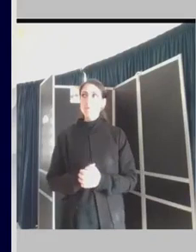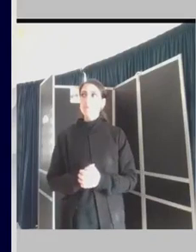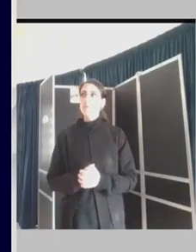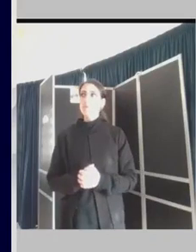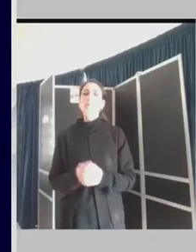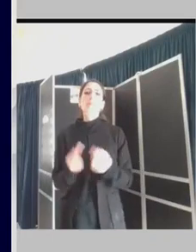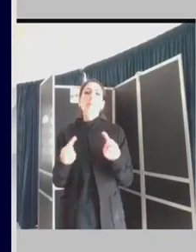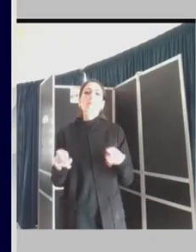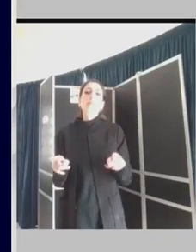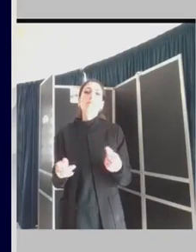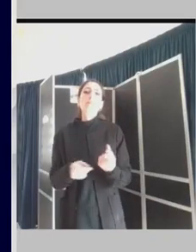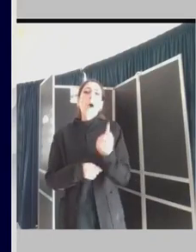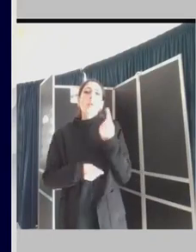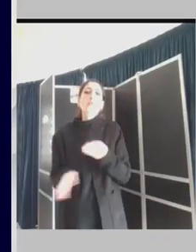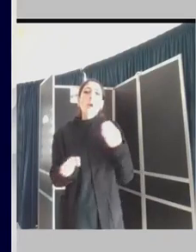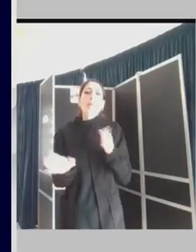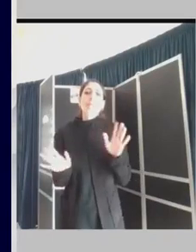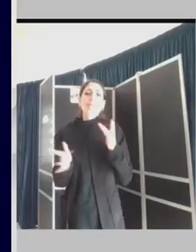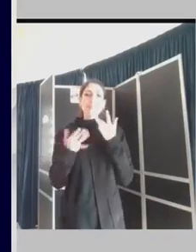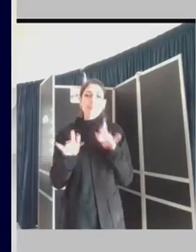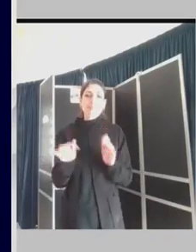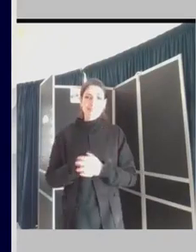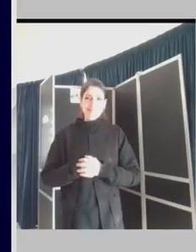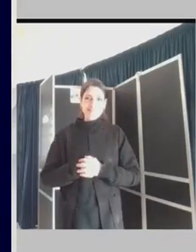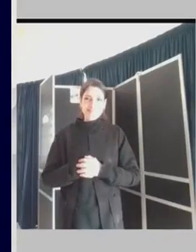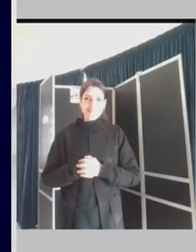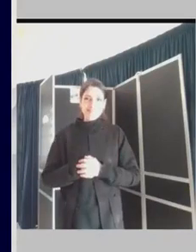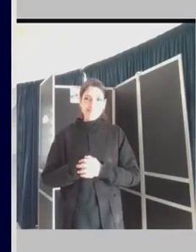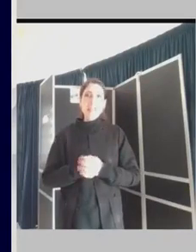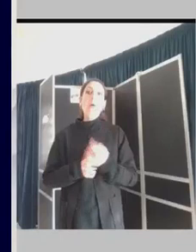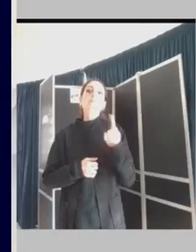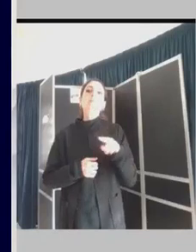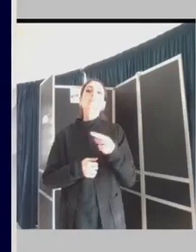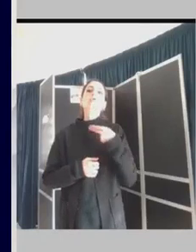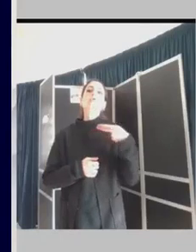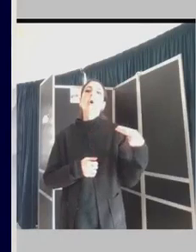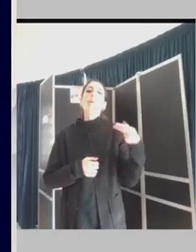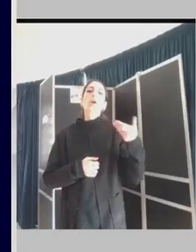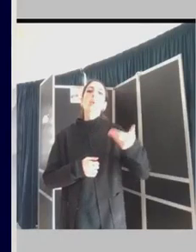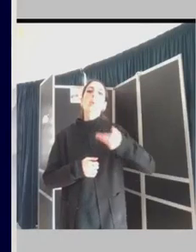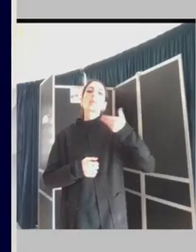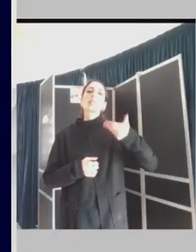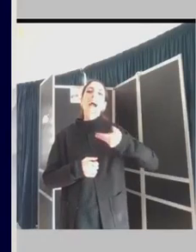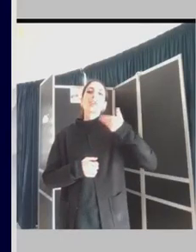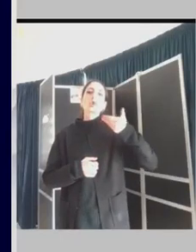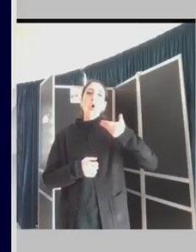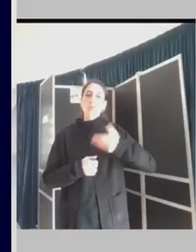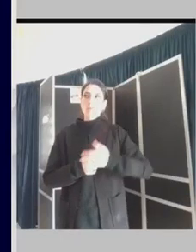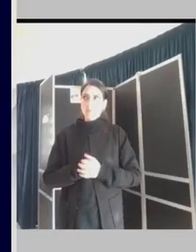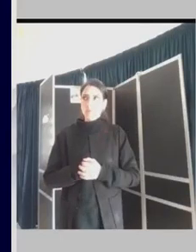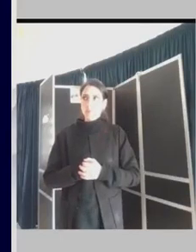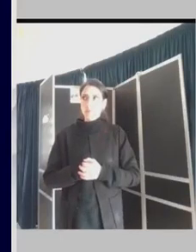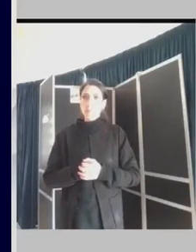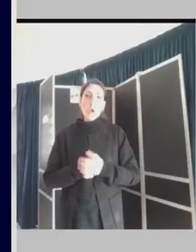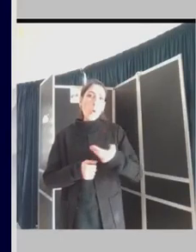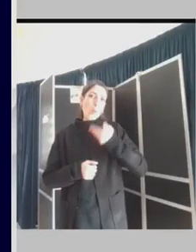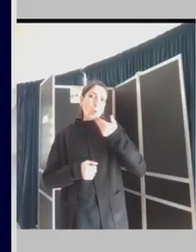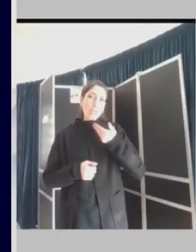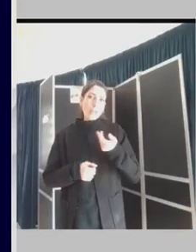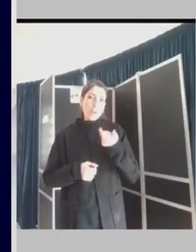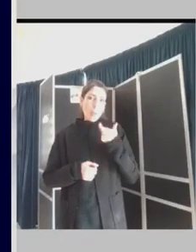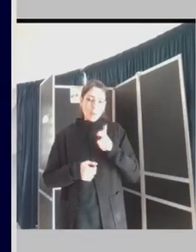un colpo, molto semplice, cioè la manovra a cucchiaio in pratica si libera, la pressione è lì, è